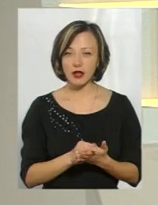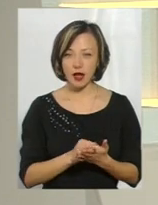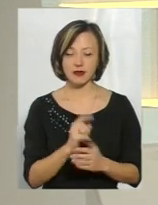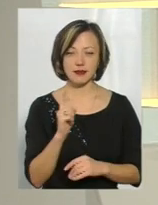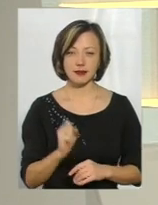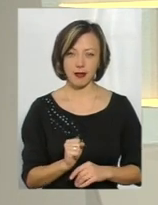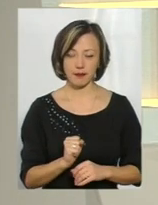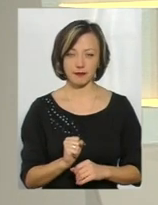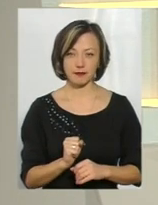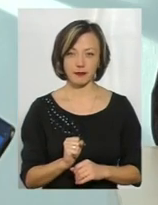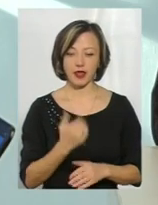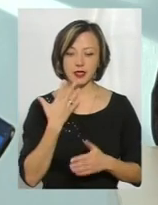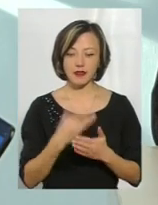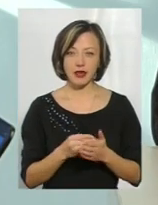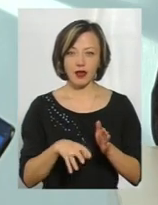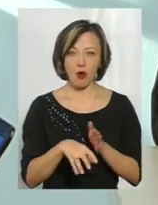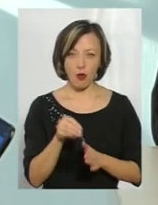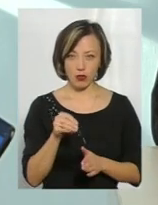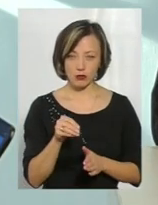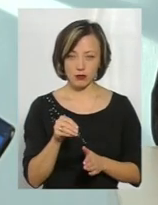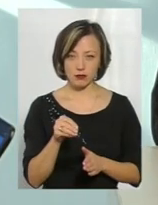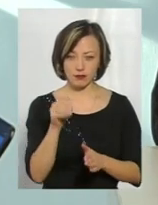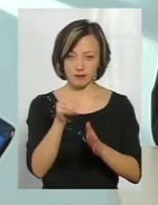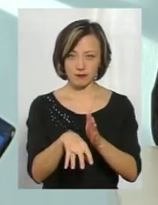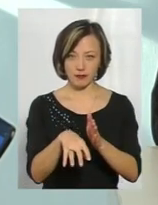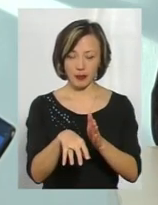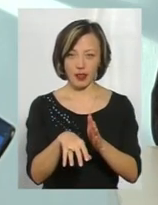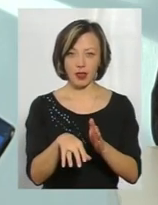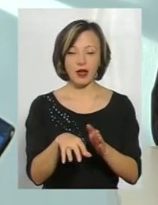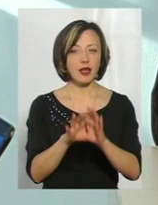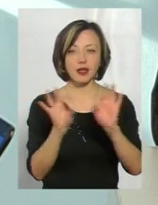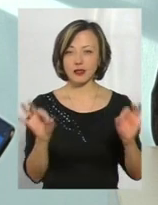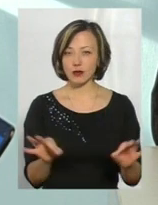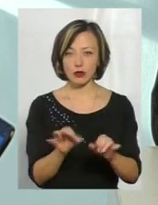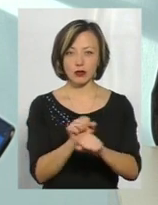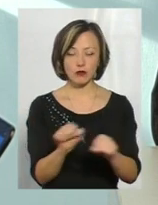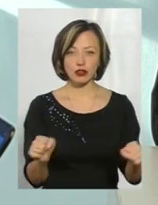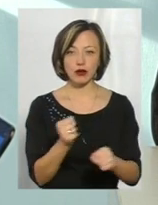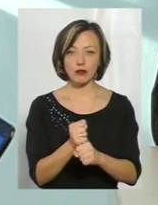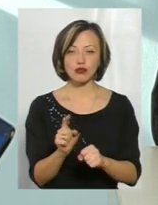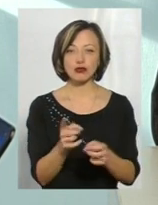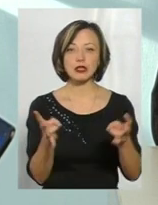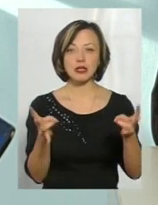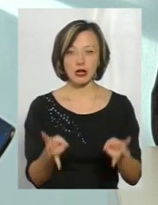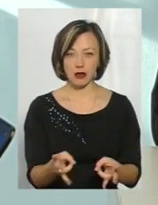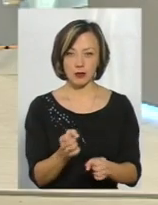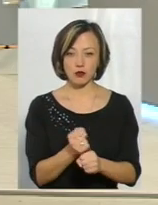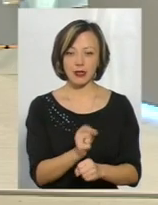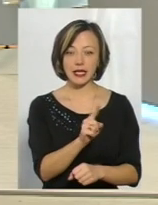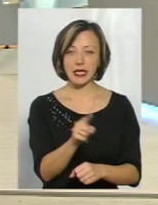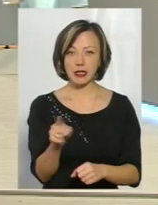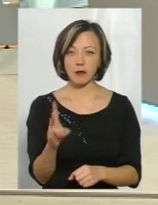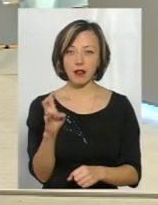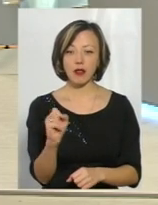відповідальність за свій голос і як, чого ні в якому разі не можна робити, і що треба зробити тим, на